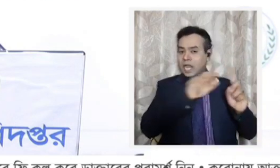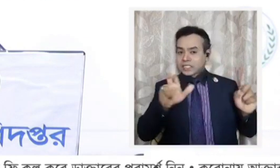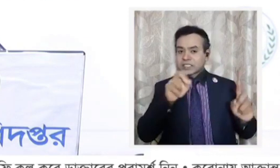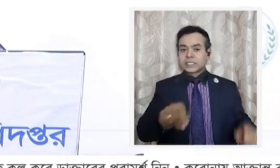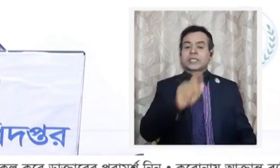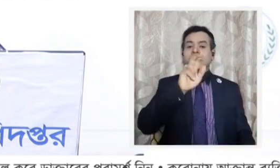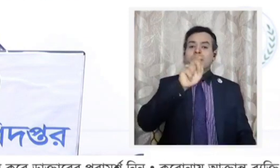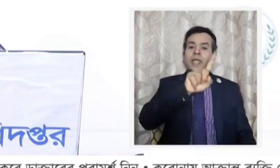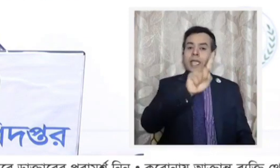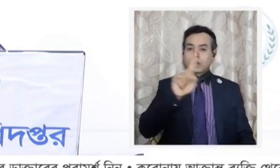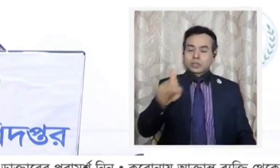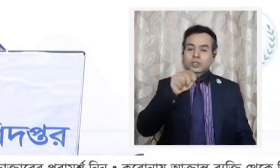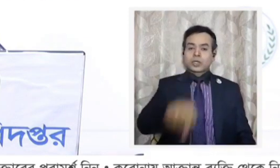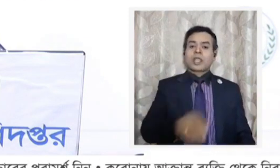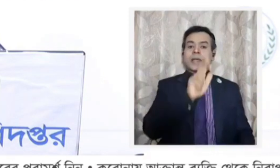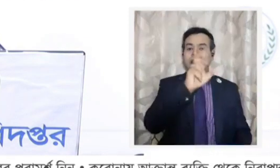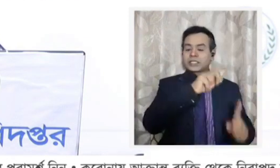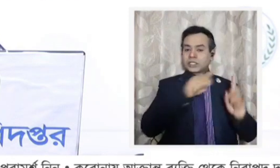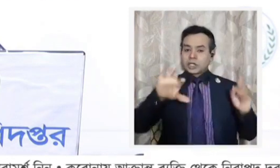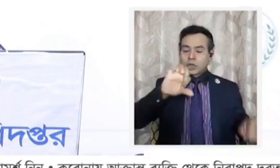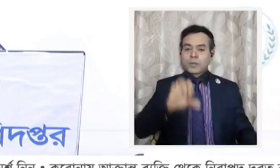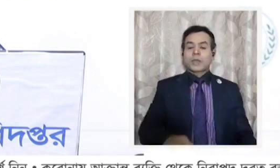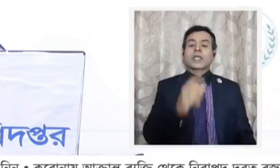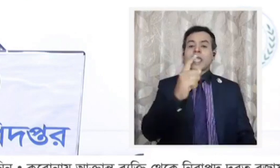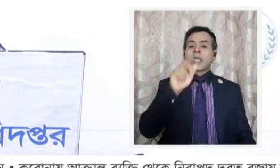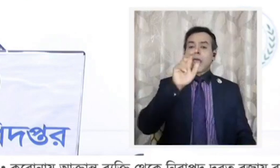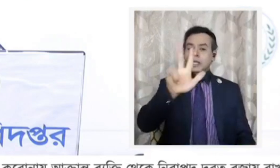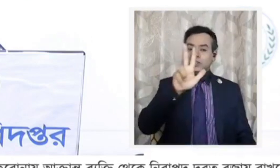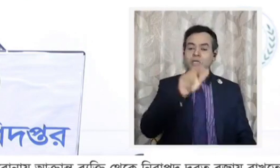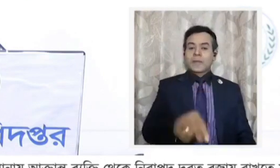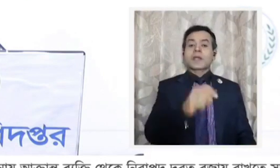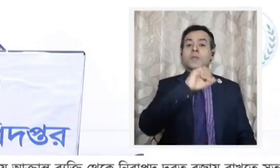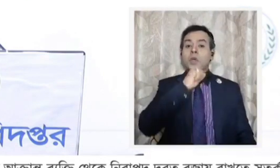61 থেকে 70 11 জন, 71 থেকে 80 7 জন, 81 থেকে 90 1 জন এবং